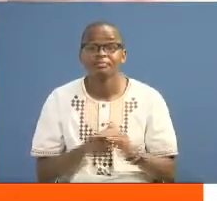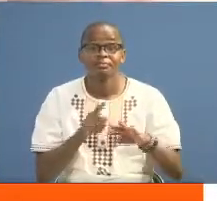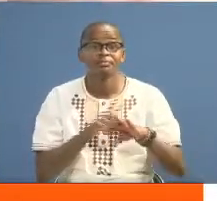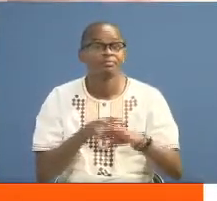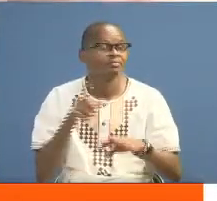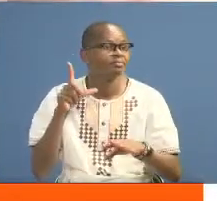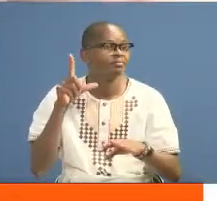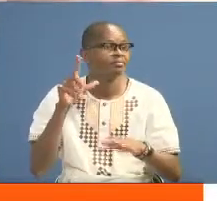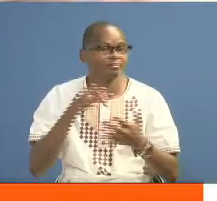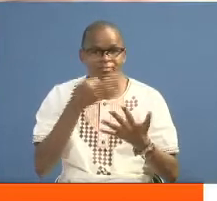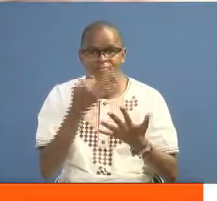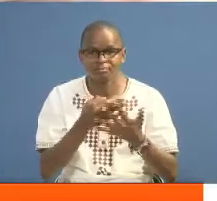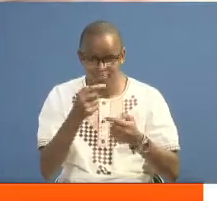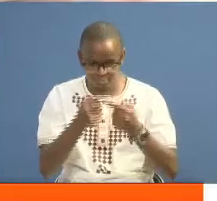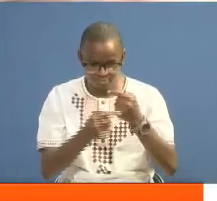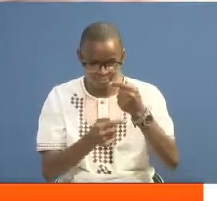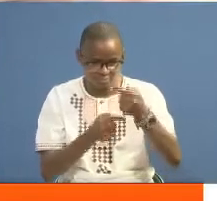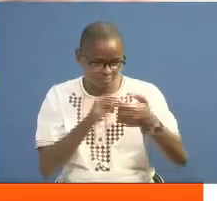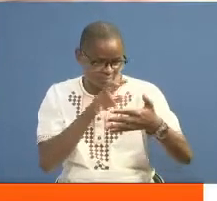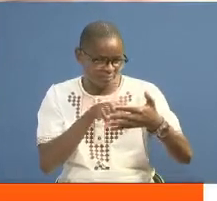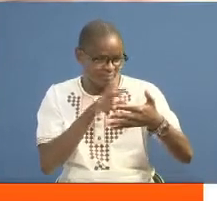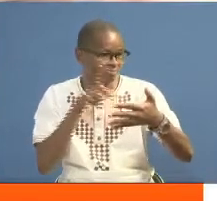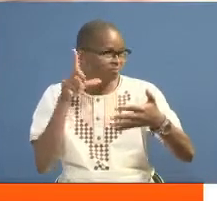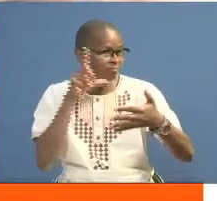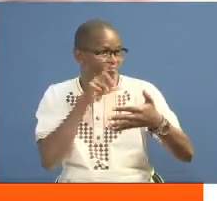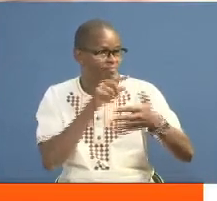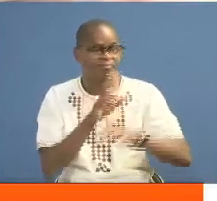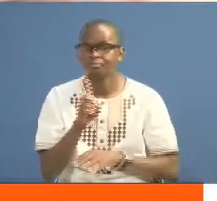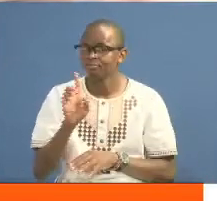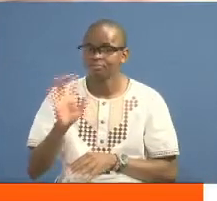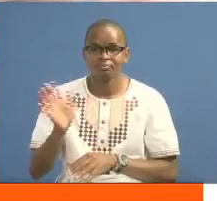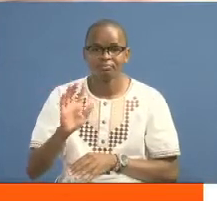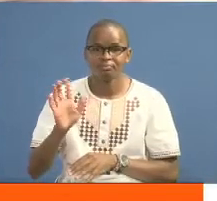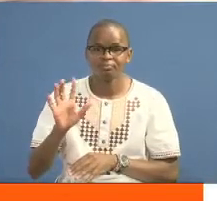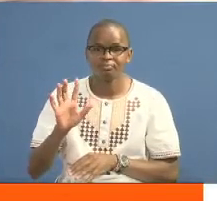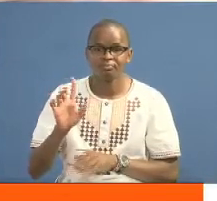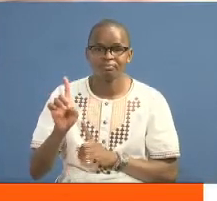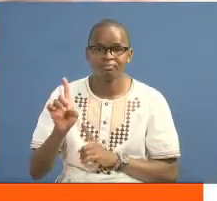Niliposhindwa kuendeleza masomo, sikumalizia kusomea pale.